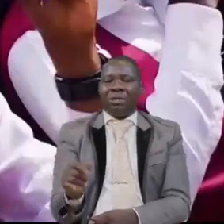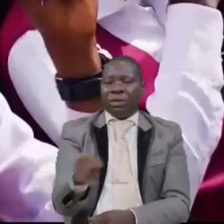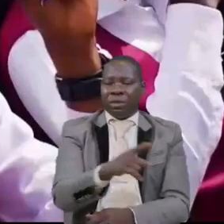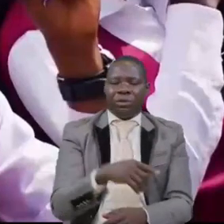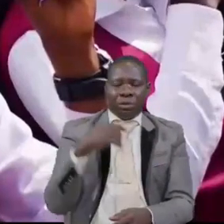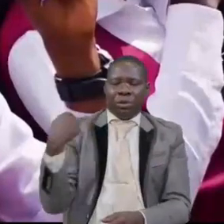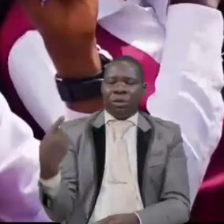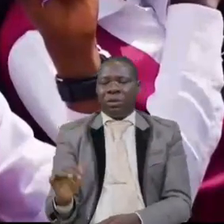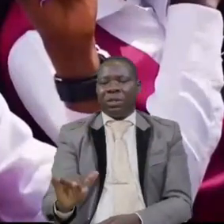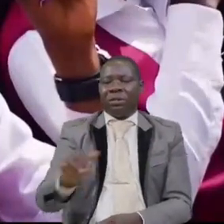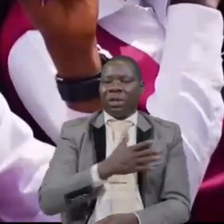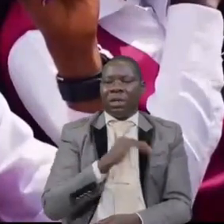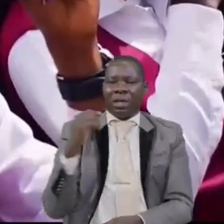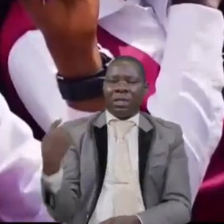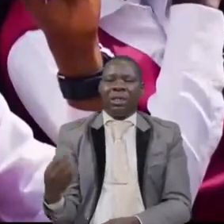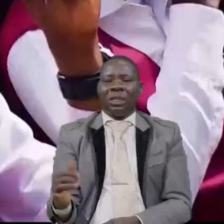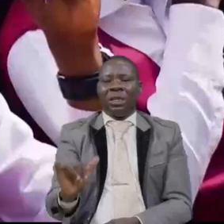perpétuité.